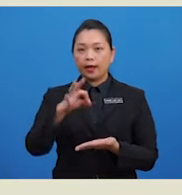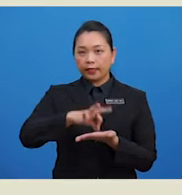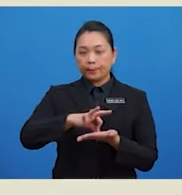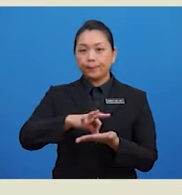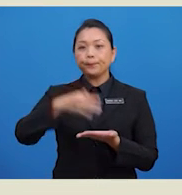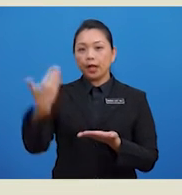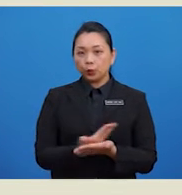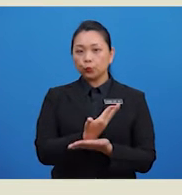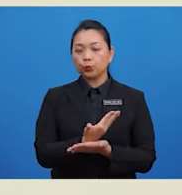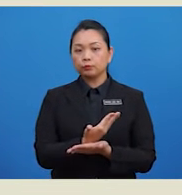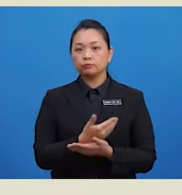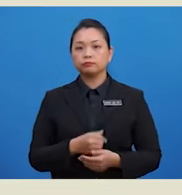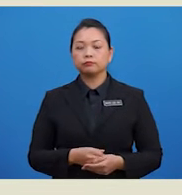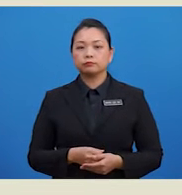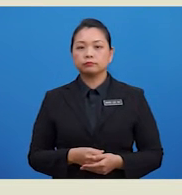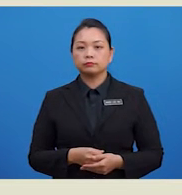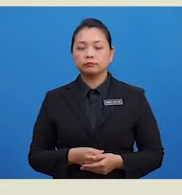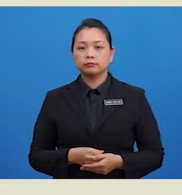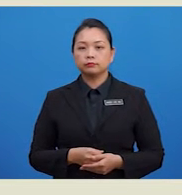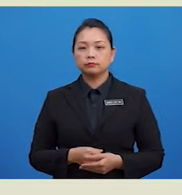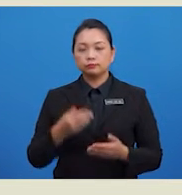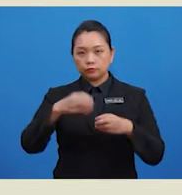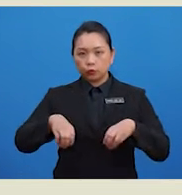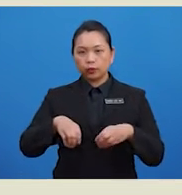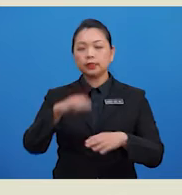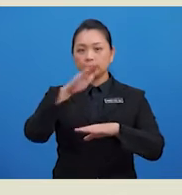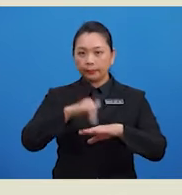Telur tetasan ini juga dipanggil sebagai telur baka.